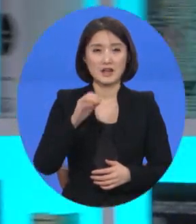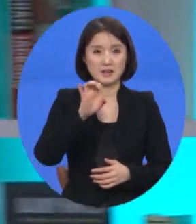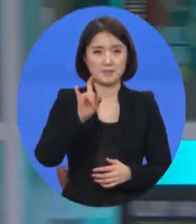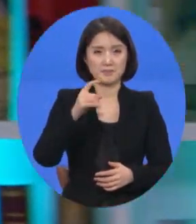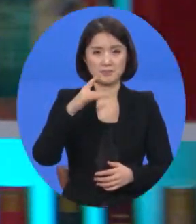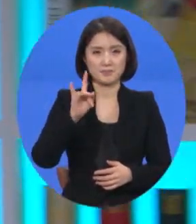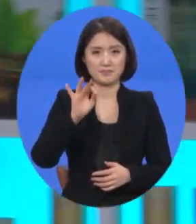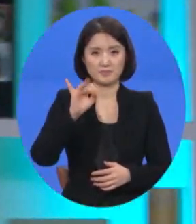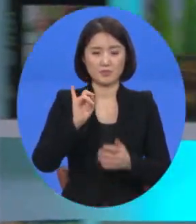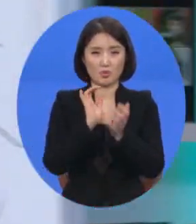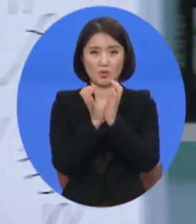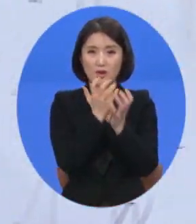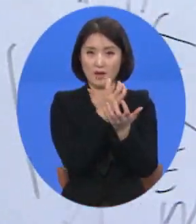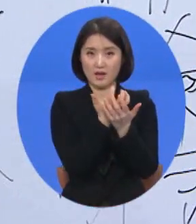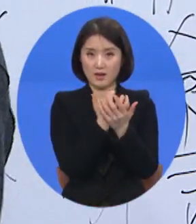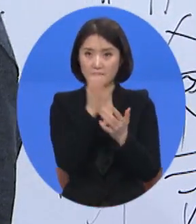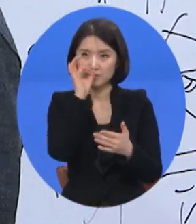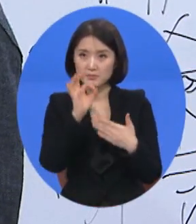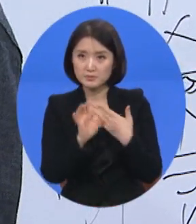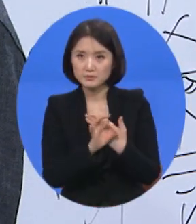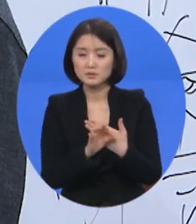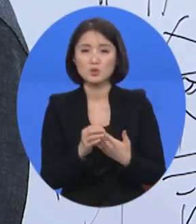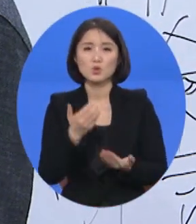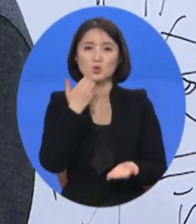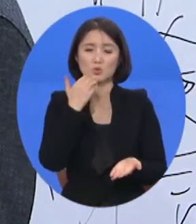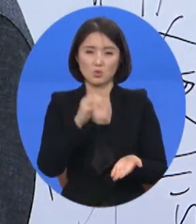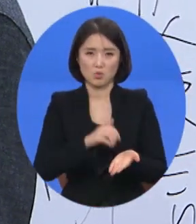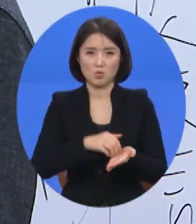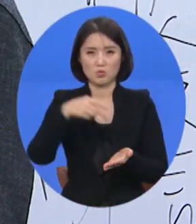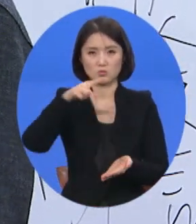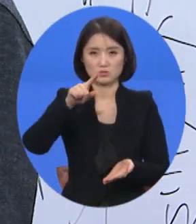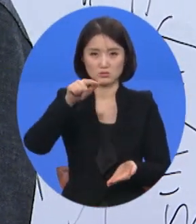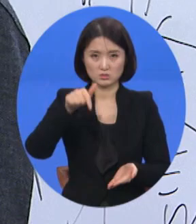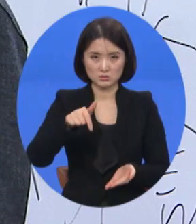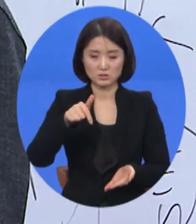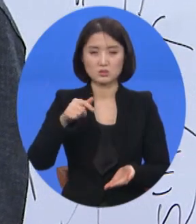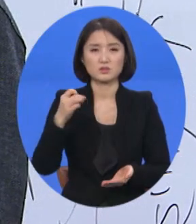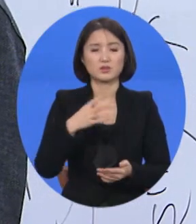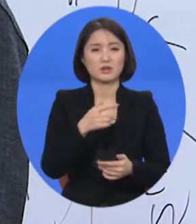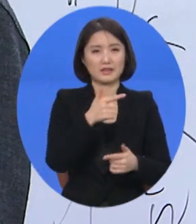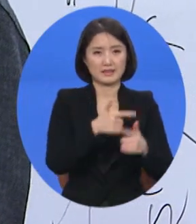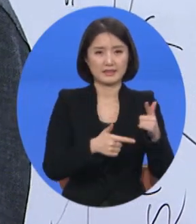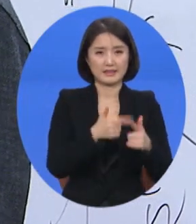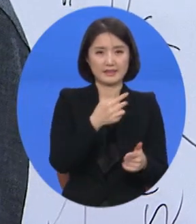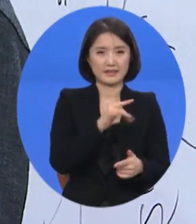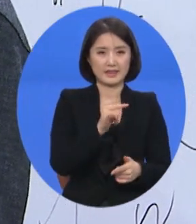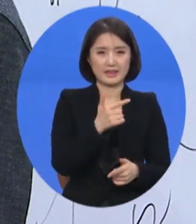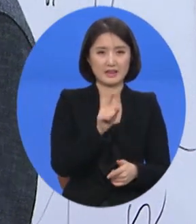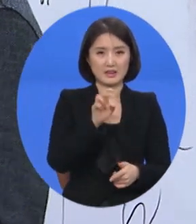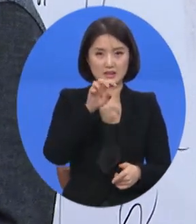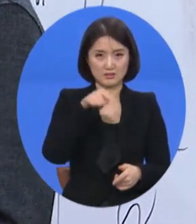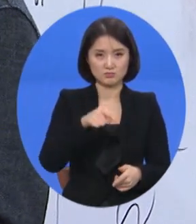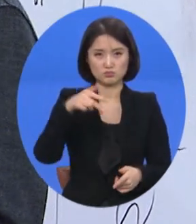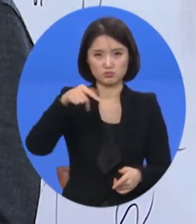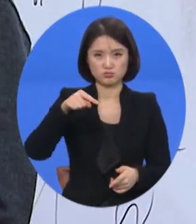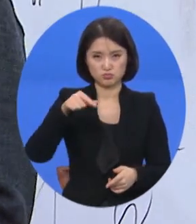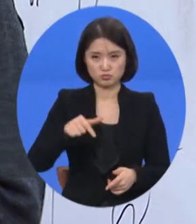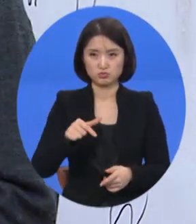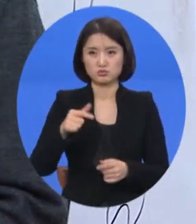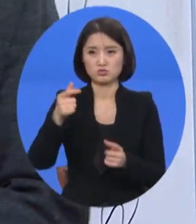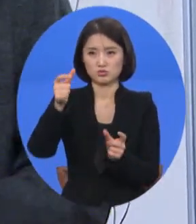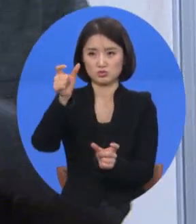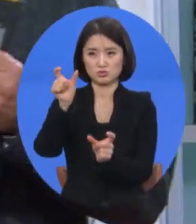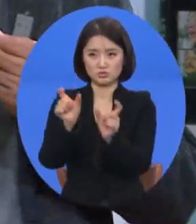한문으로 벌 석자를 쓰고 배나무 축제 를 써서 석주 콰 라고 부릅니다 습 축하